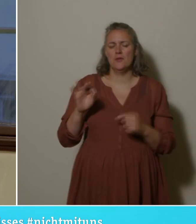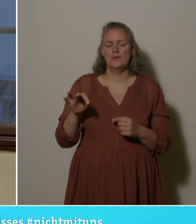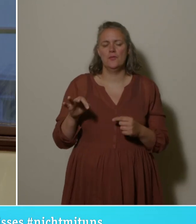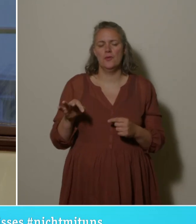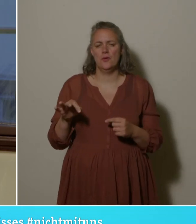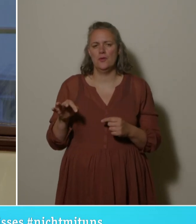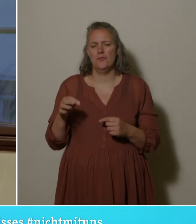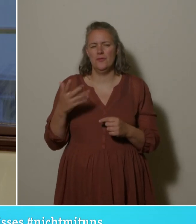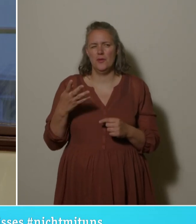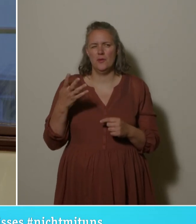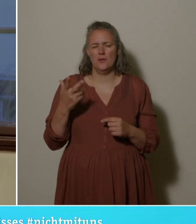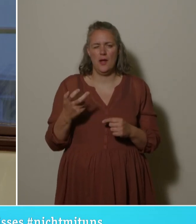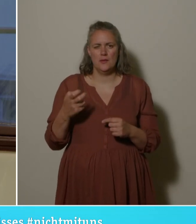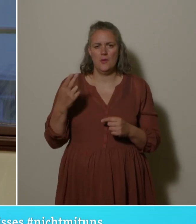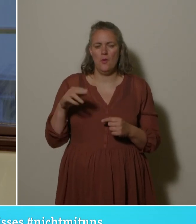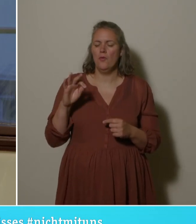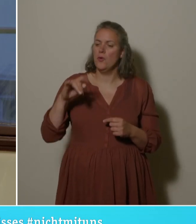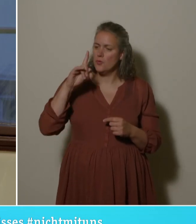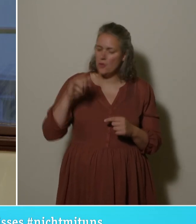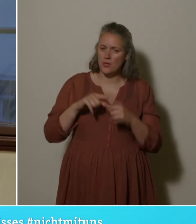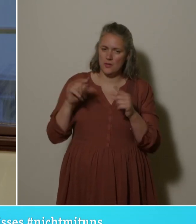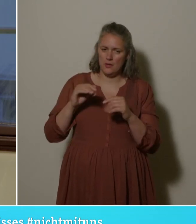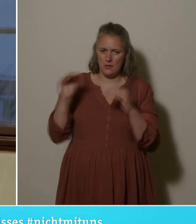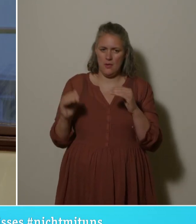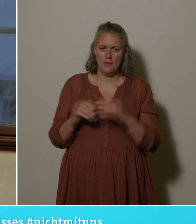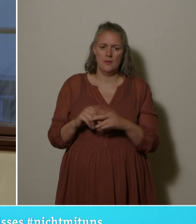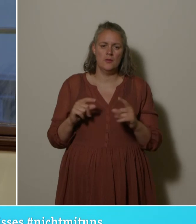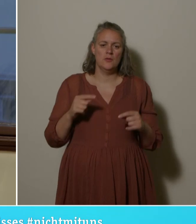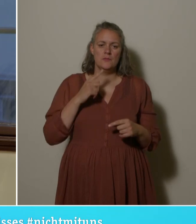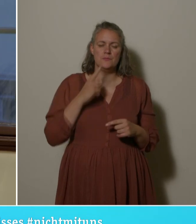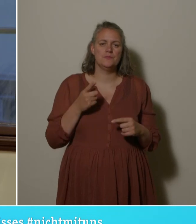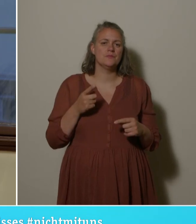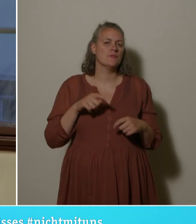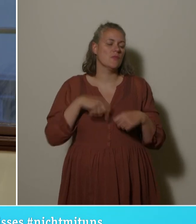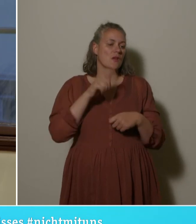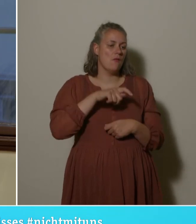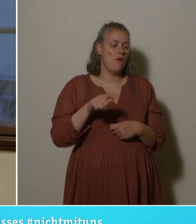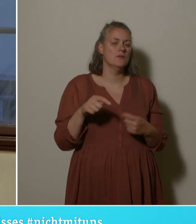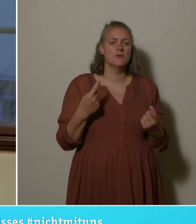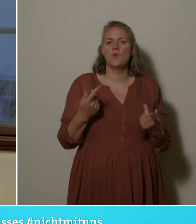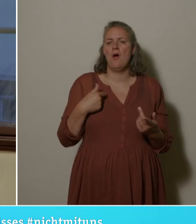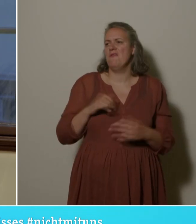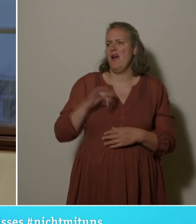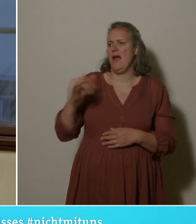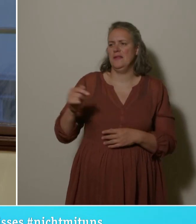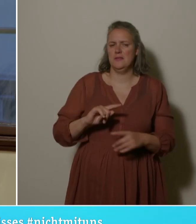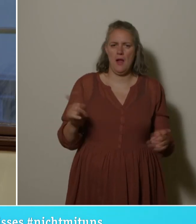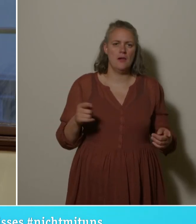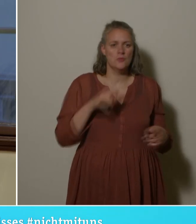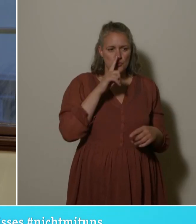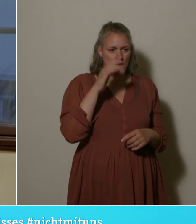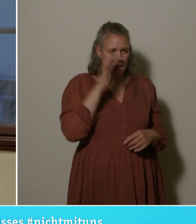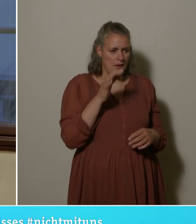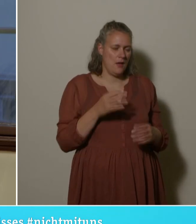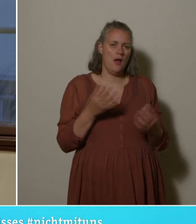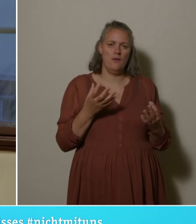durchaus auch denkbar, dass es Menschen gibt, die sagen, ich verreise sowieso nie, ich brauche das nur in Jena und ich will es auch noch übergeben